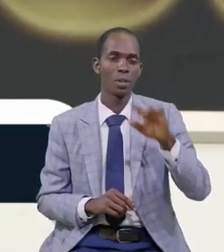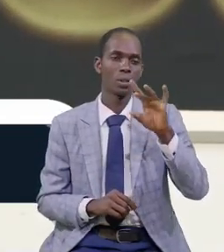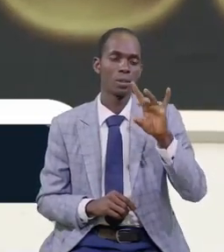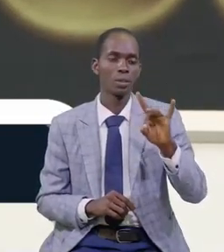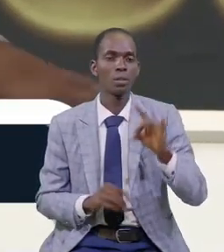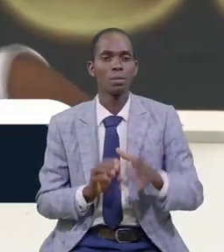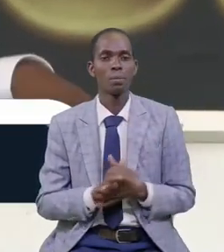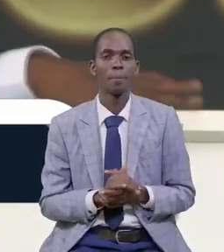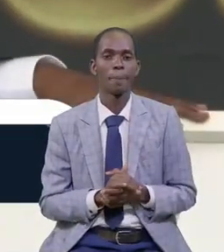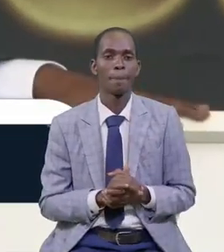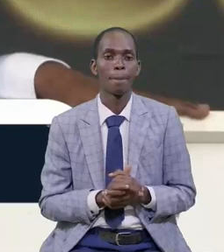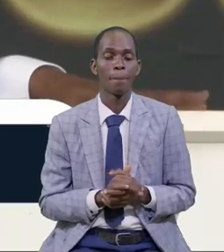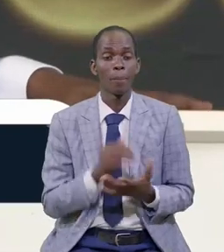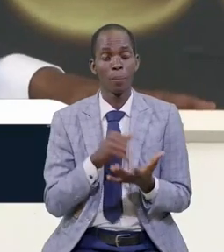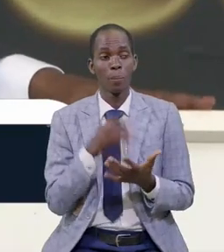ecclésiaste